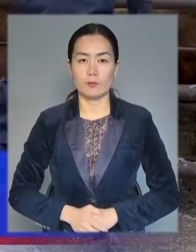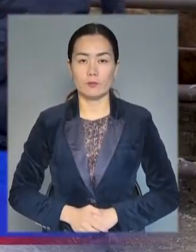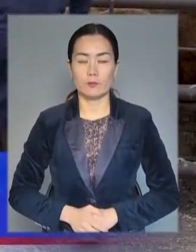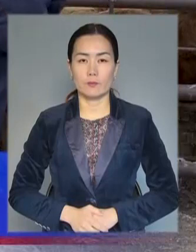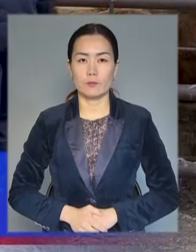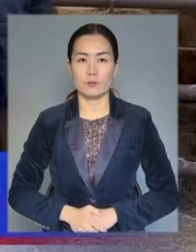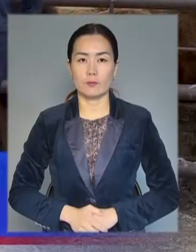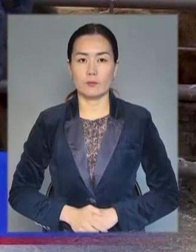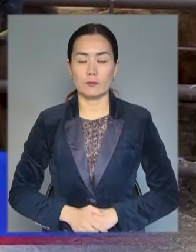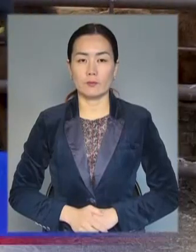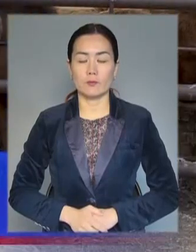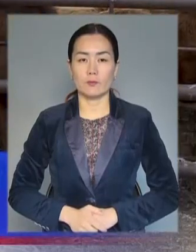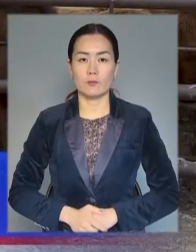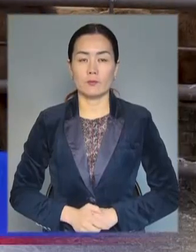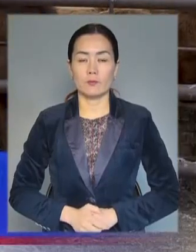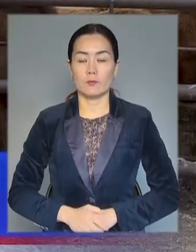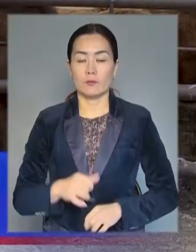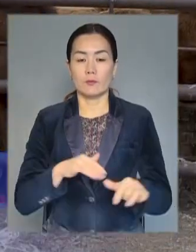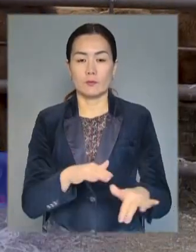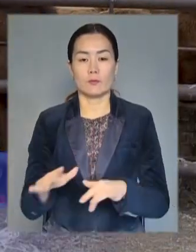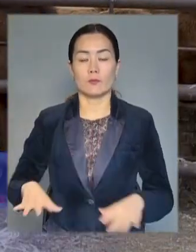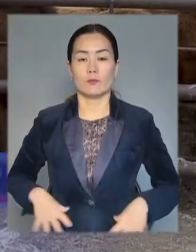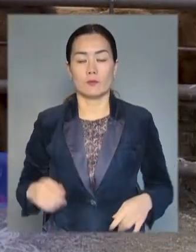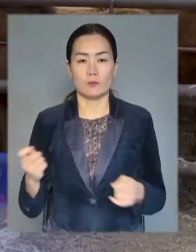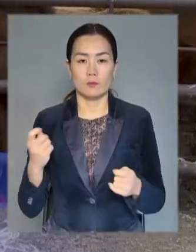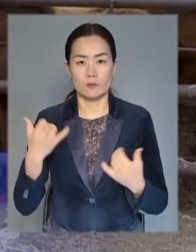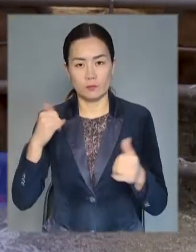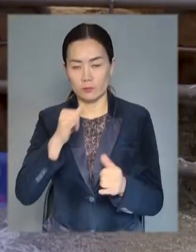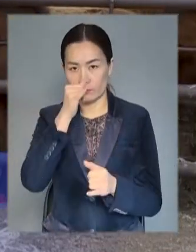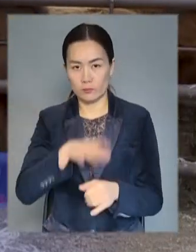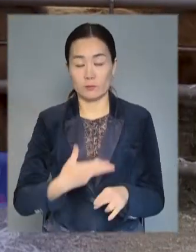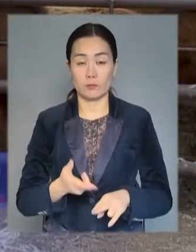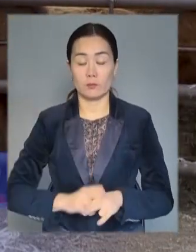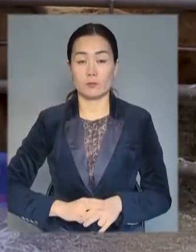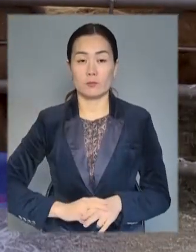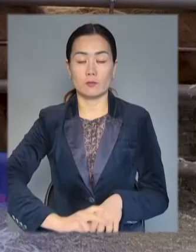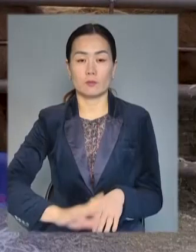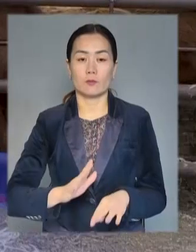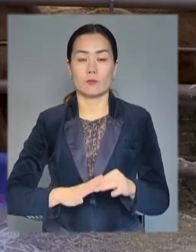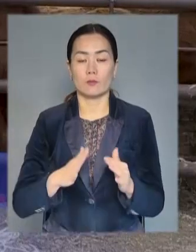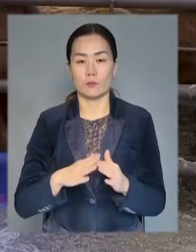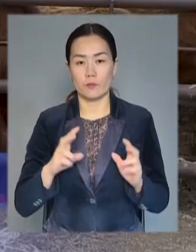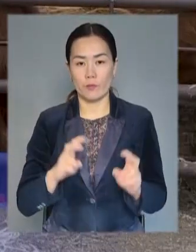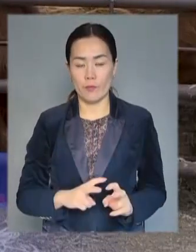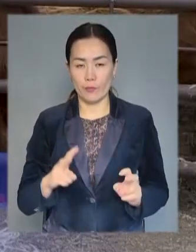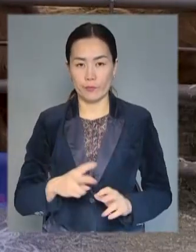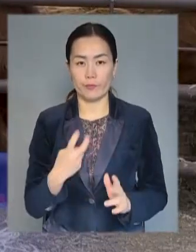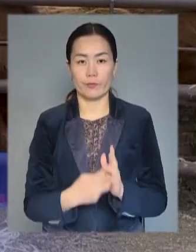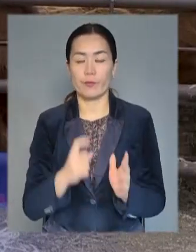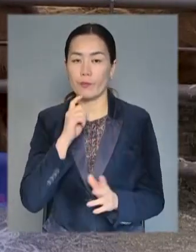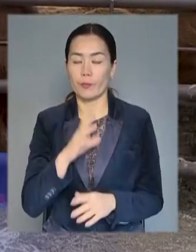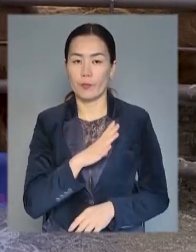қаратқа жай бір шығаратын нелер болатын еді. Жылқы далада да сиырлар шыға алмайды. Сондықтан қолға ұстаймыз. Енді қолға ұстағаннан кейін